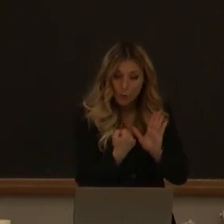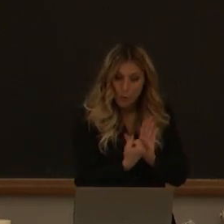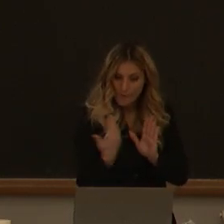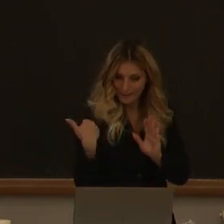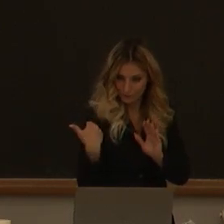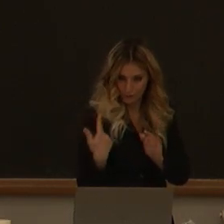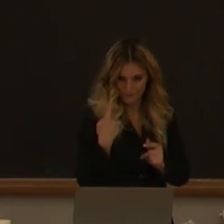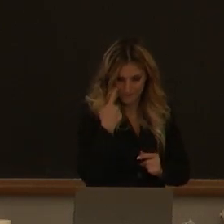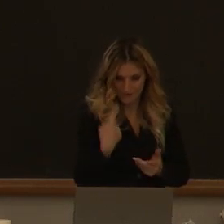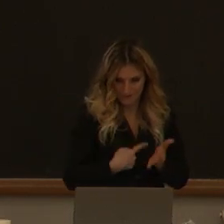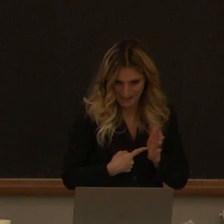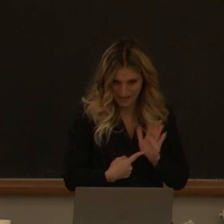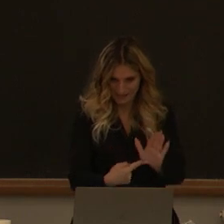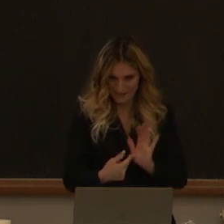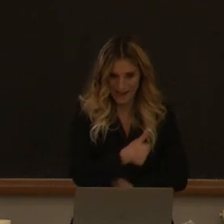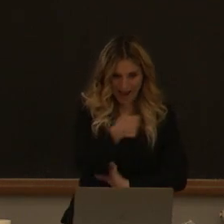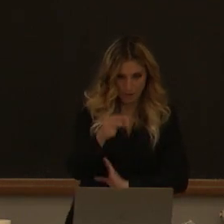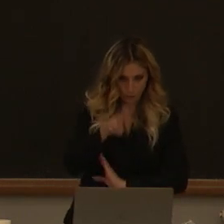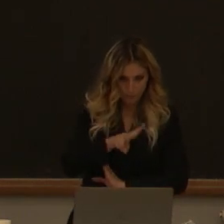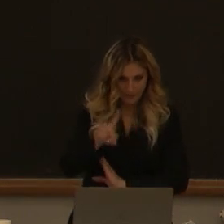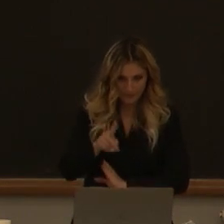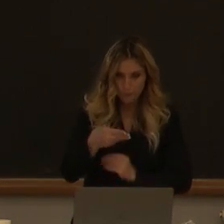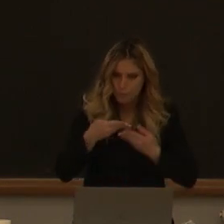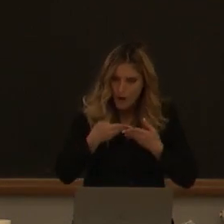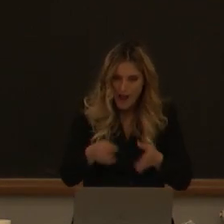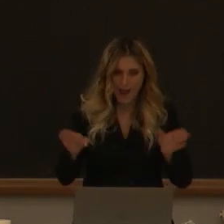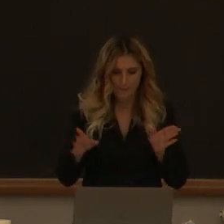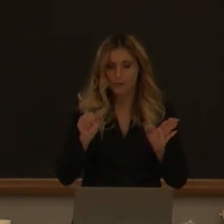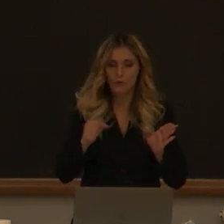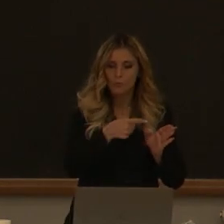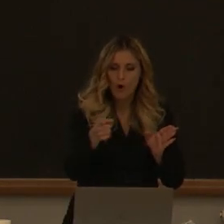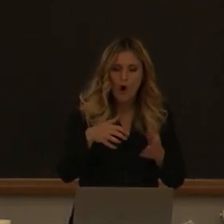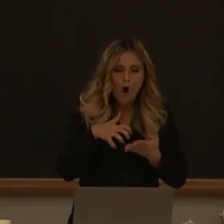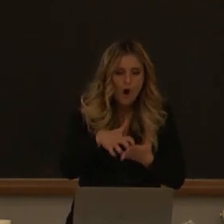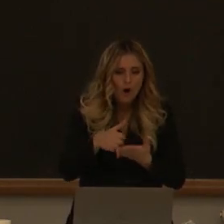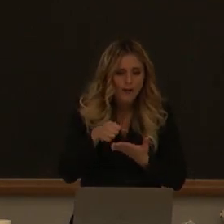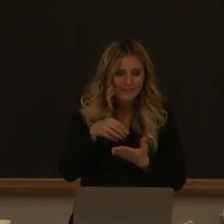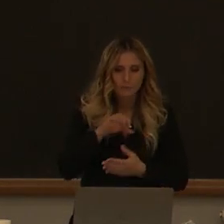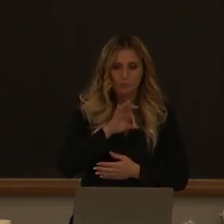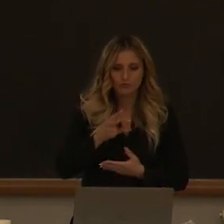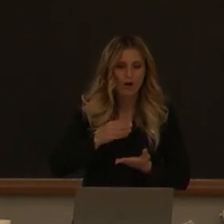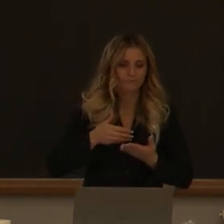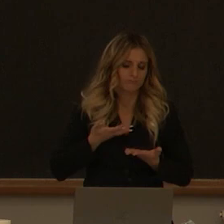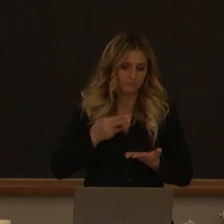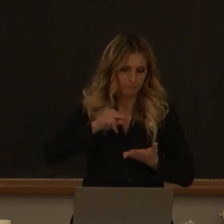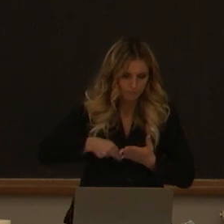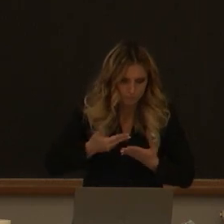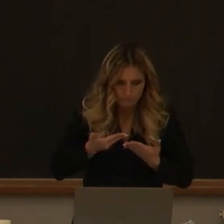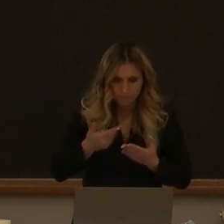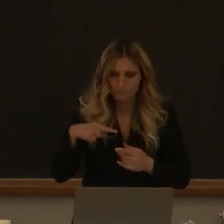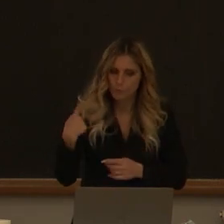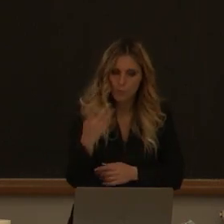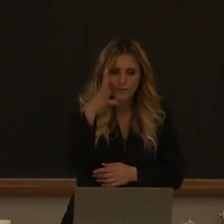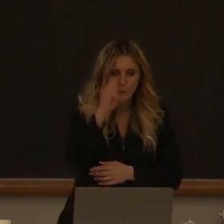abbiamo presentato al Food System 2021 rimane aperto ad ulteriori contributi e adesioni, oltre appunto a tutte le